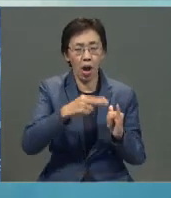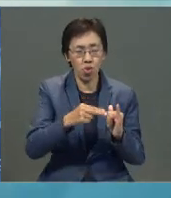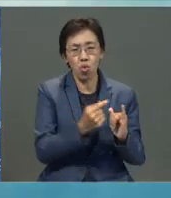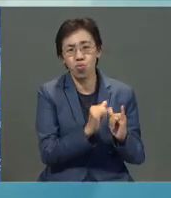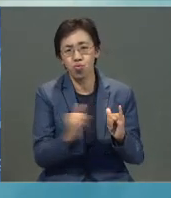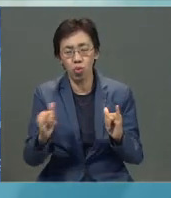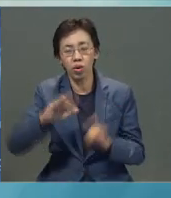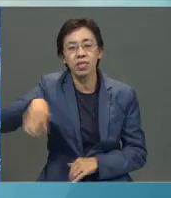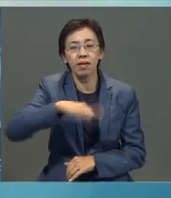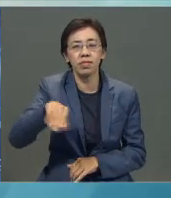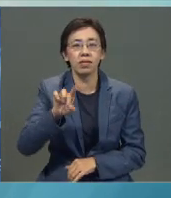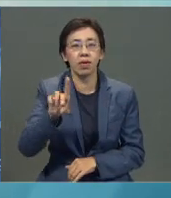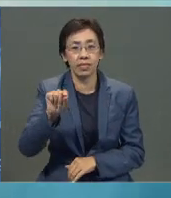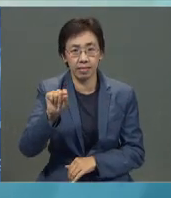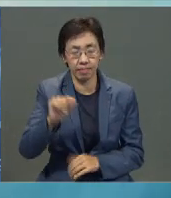120